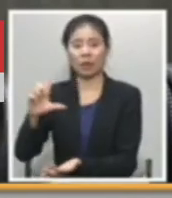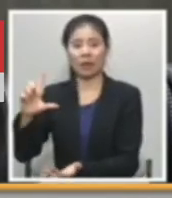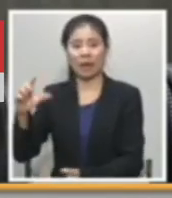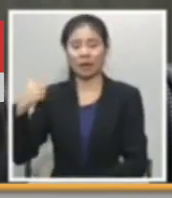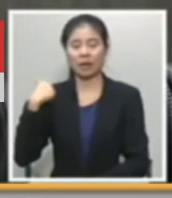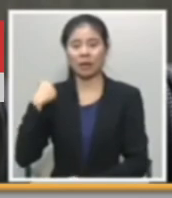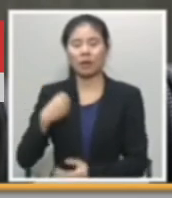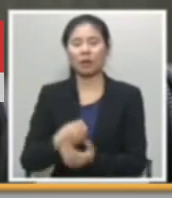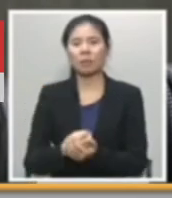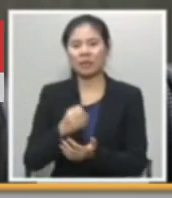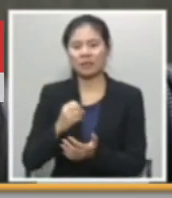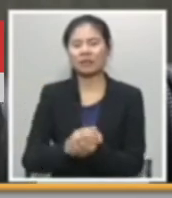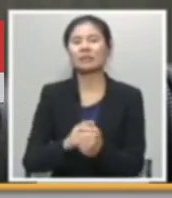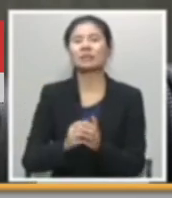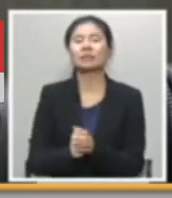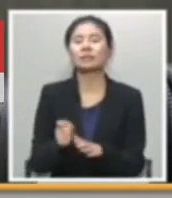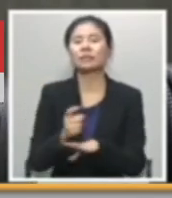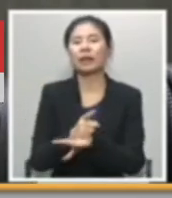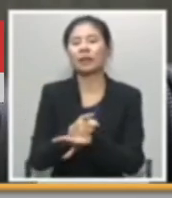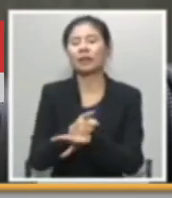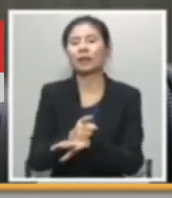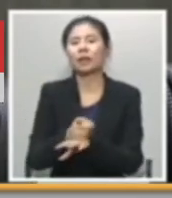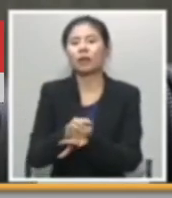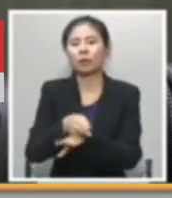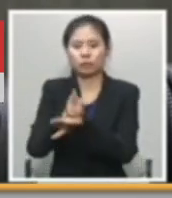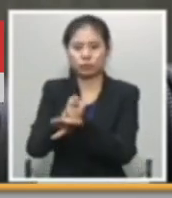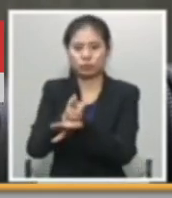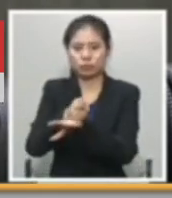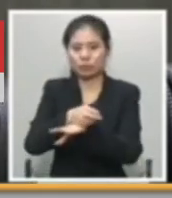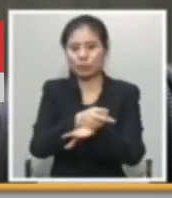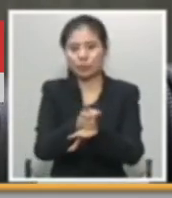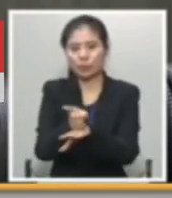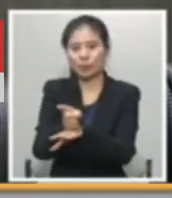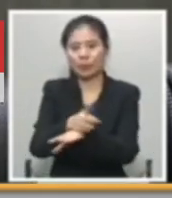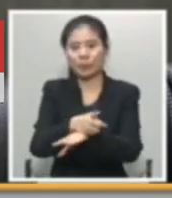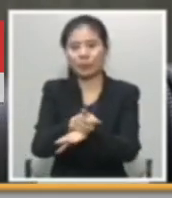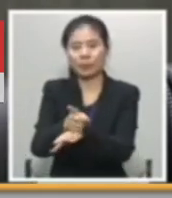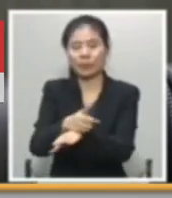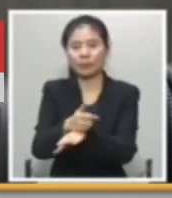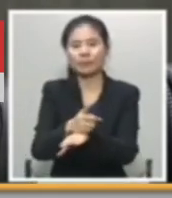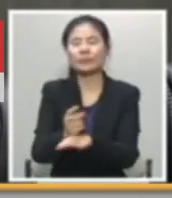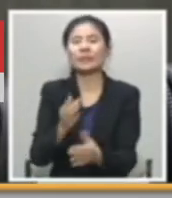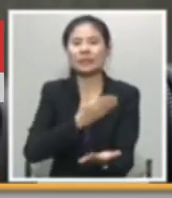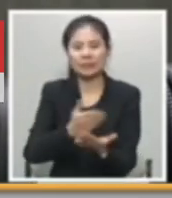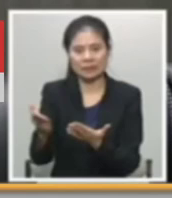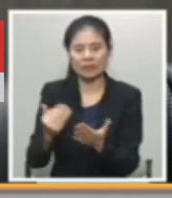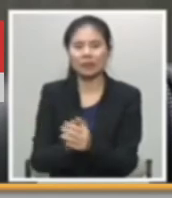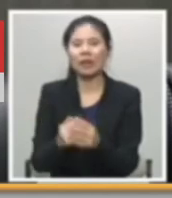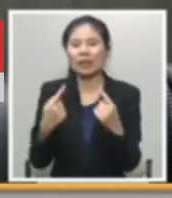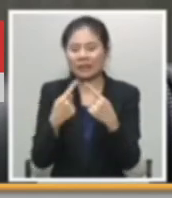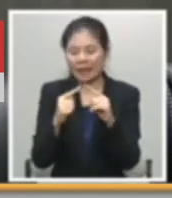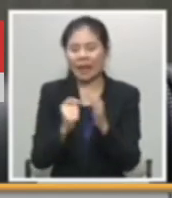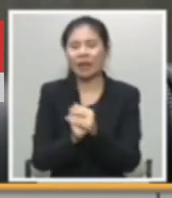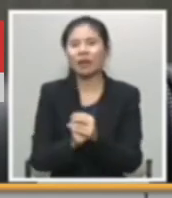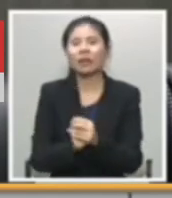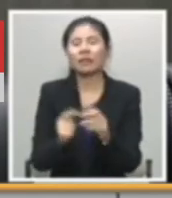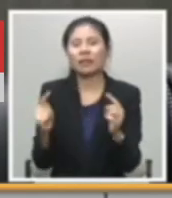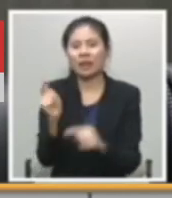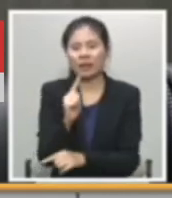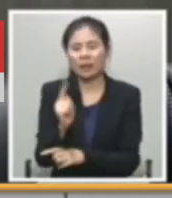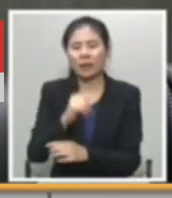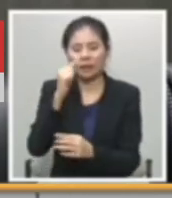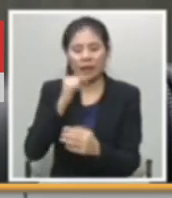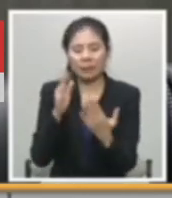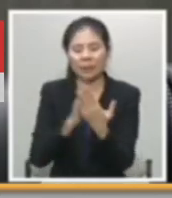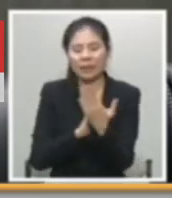ไปซื้อรถถังยานเกราะสไตรเกอร์ในขณะที่ปัญหาเศรษฐกิจปากท้องหนักหนาส